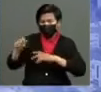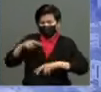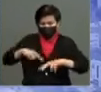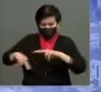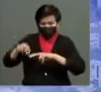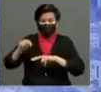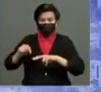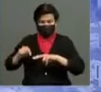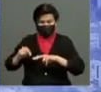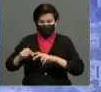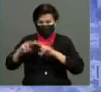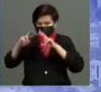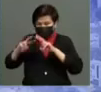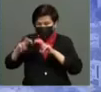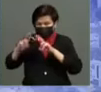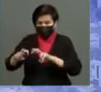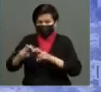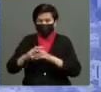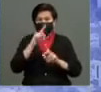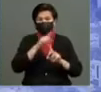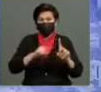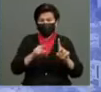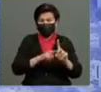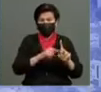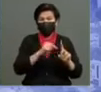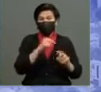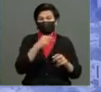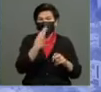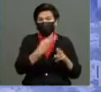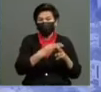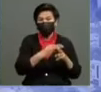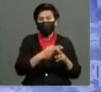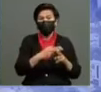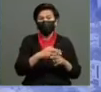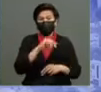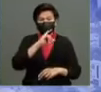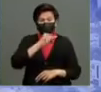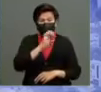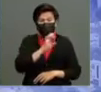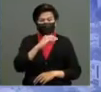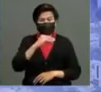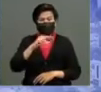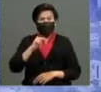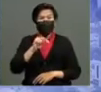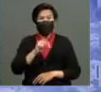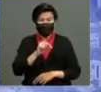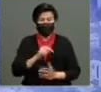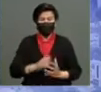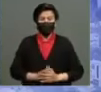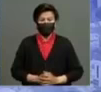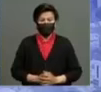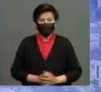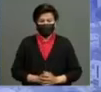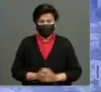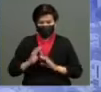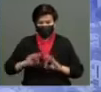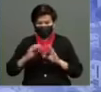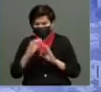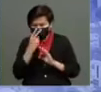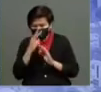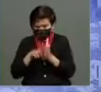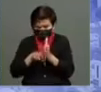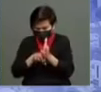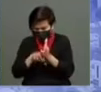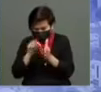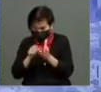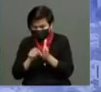าเป็นการตรวจจีโนมนะครับอันนี้ผมก็ไม่ใช่แพทย์ทางด้านนี้แต่ก็จำคำเข้ามาจีโนมคือไปดูสายพันธุ์ของพวกเข